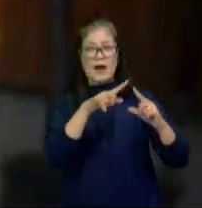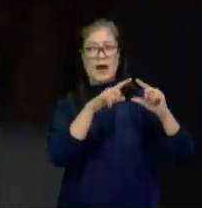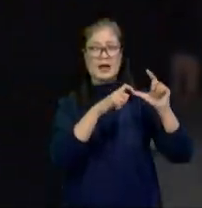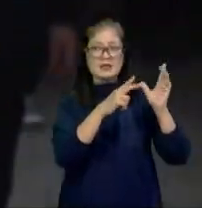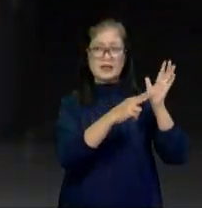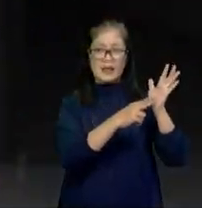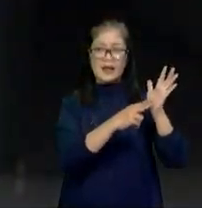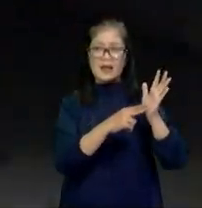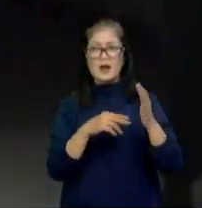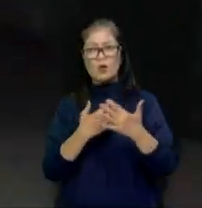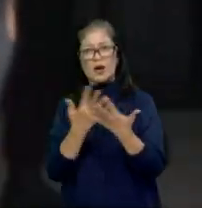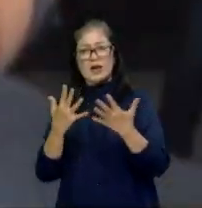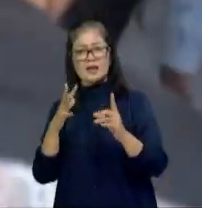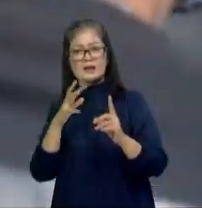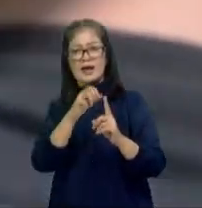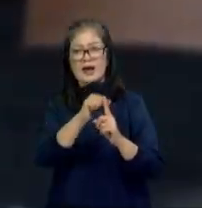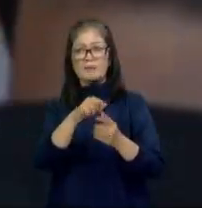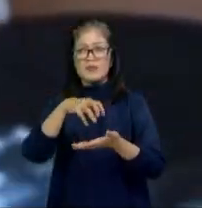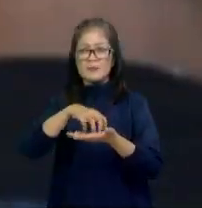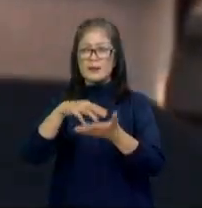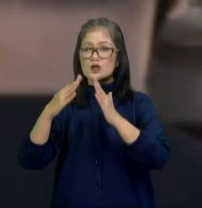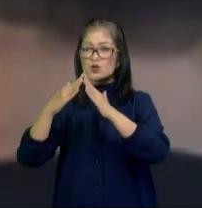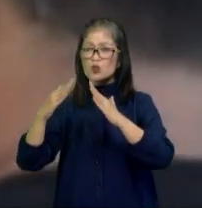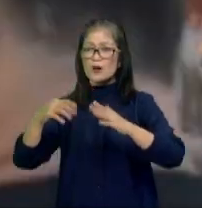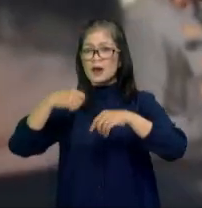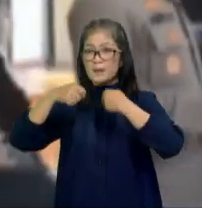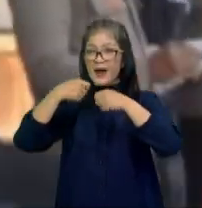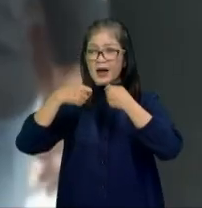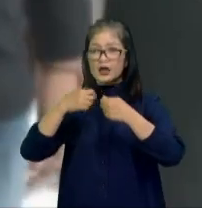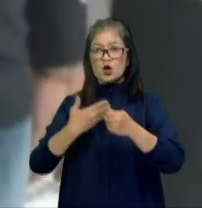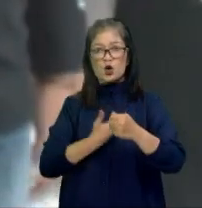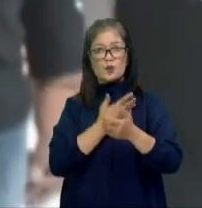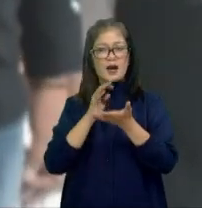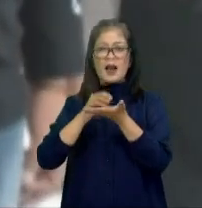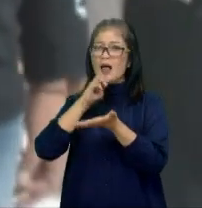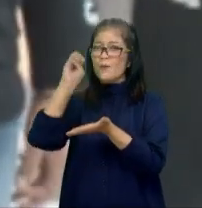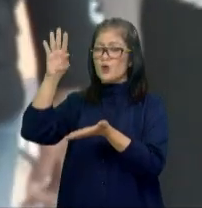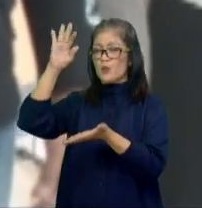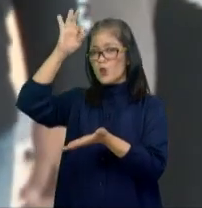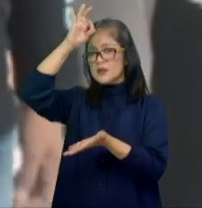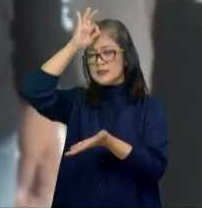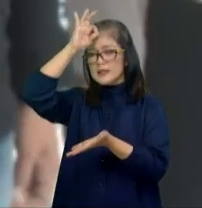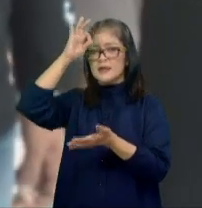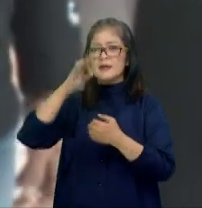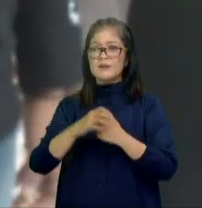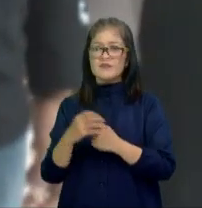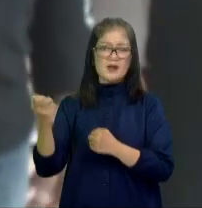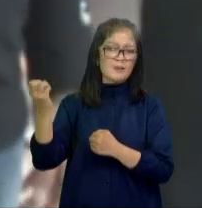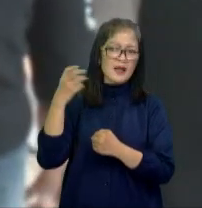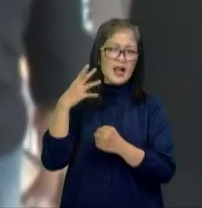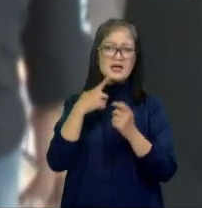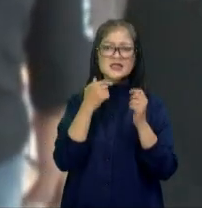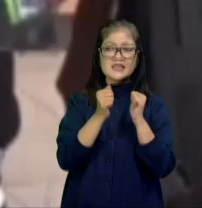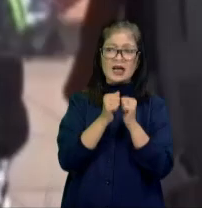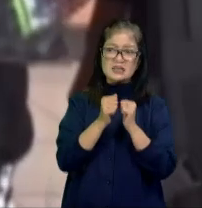Gelempang ini ditangkap di sebuah rumah makan setelah korban melaporkan ke polisi. Modus pelaku menjanjikan korban dapat memasukkan anaknya